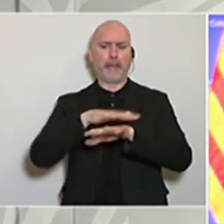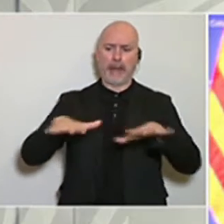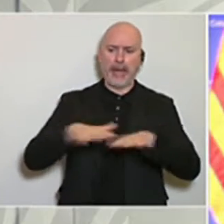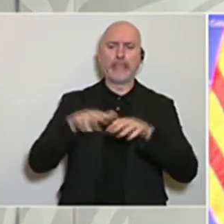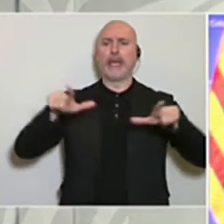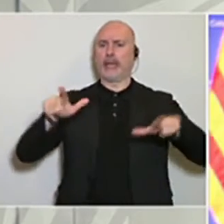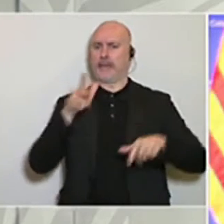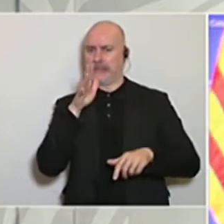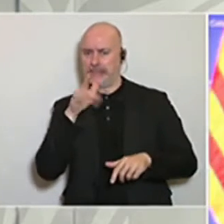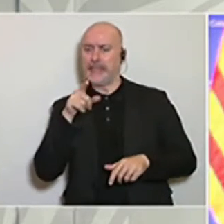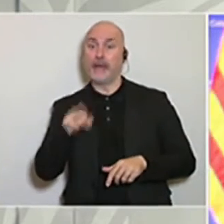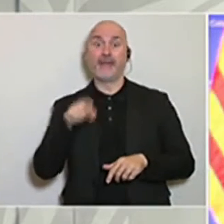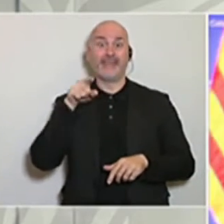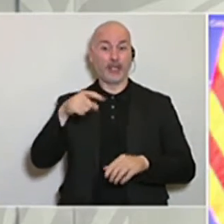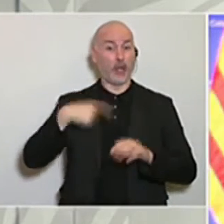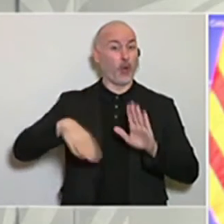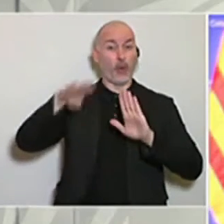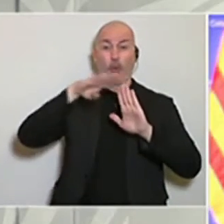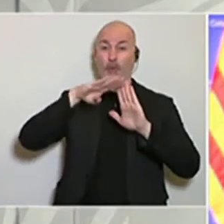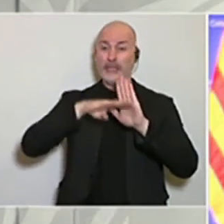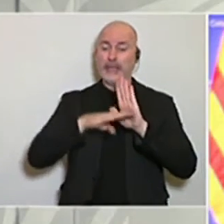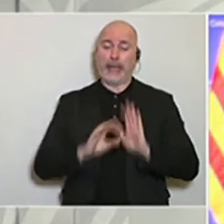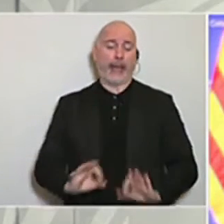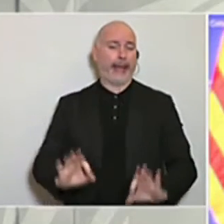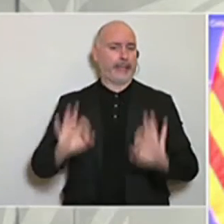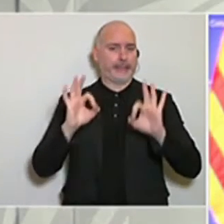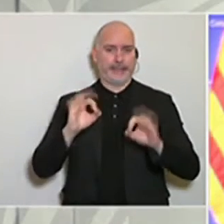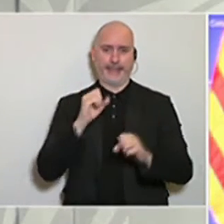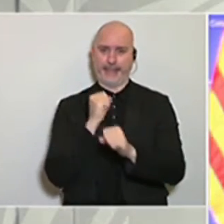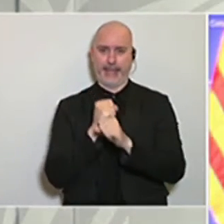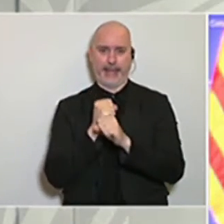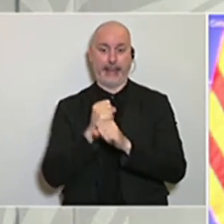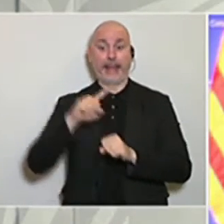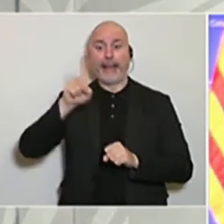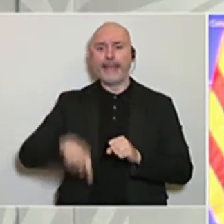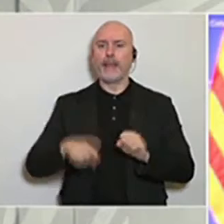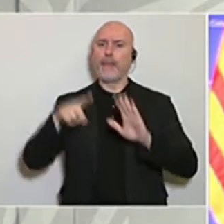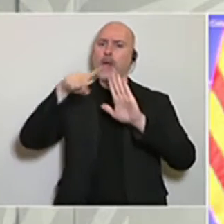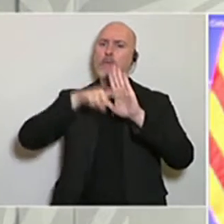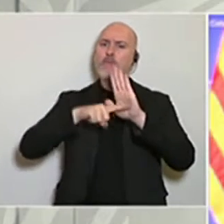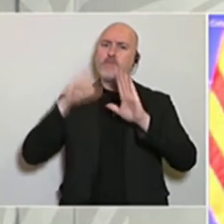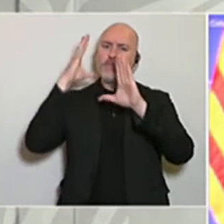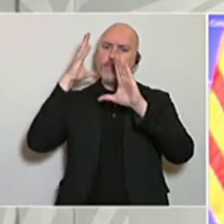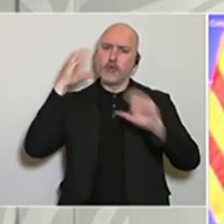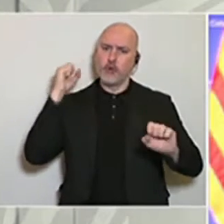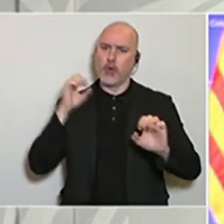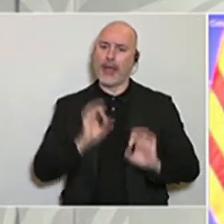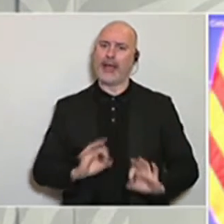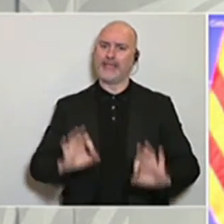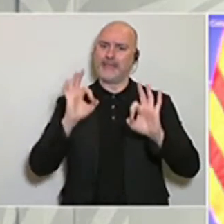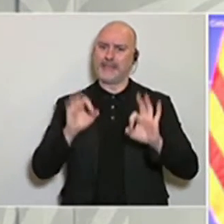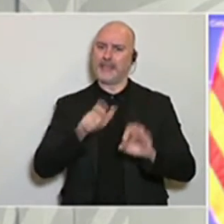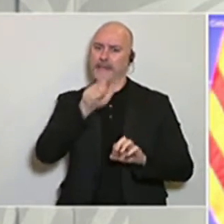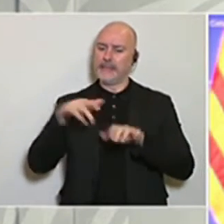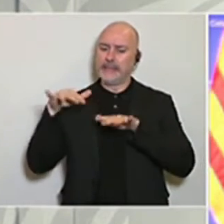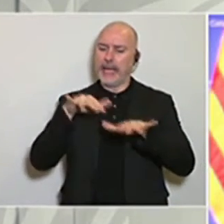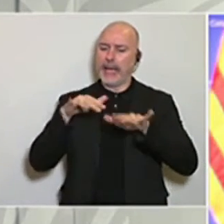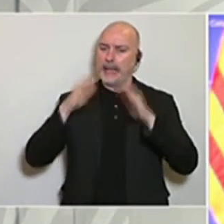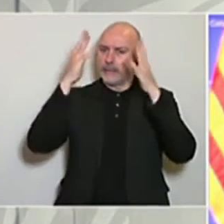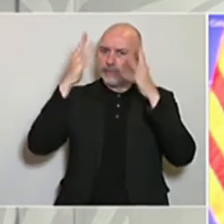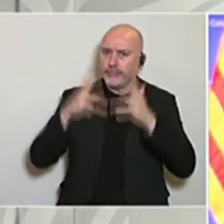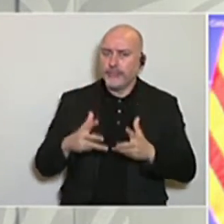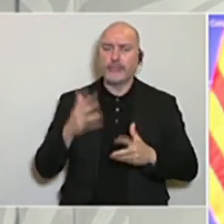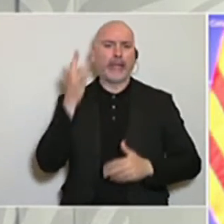hauran d'exercir en unes condicions especials i seguint uns protocols específics d'aforament, d'higiene i